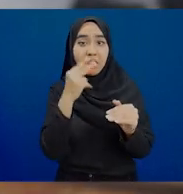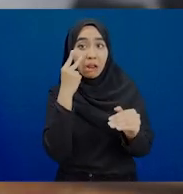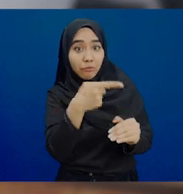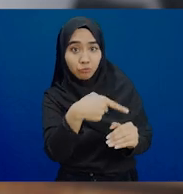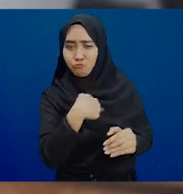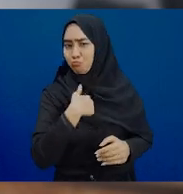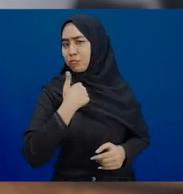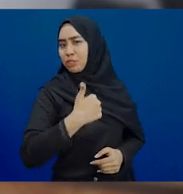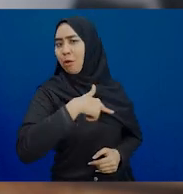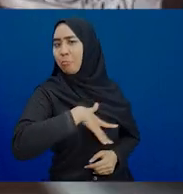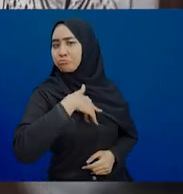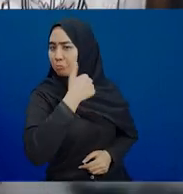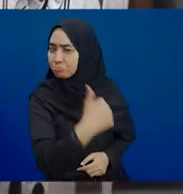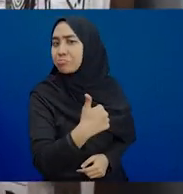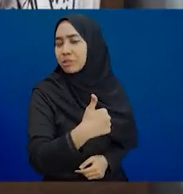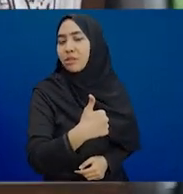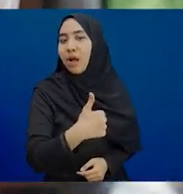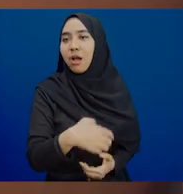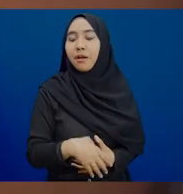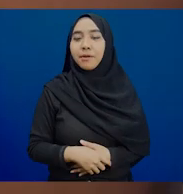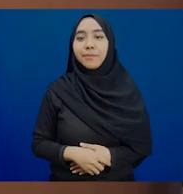kamu iso, aku yo iso.